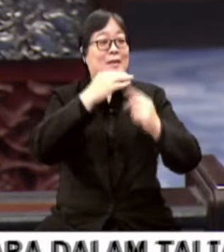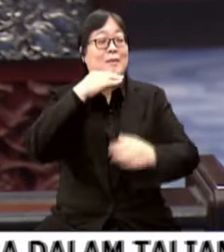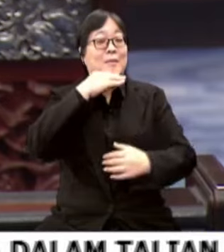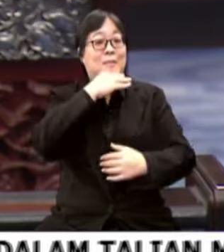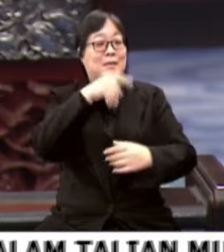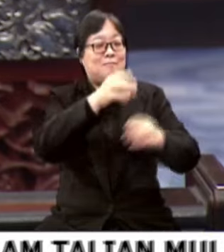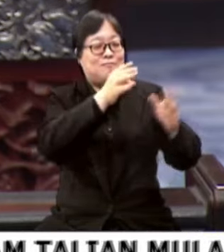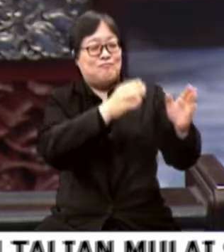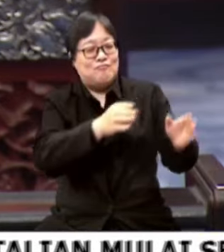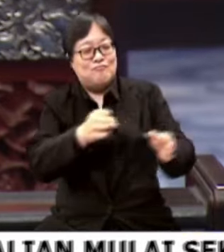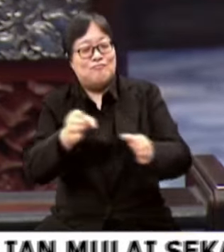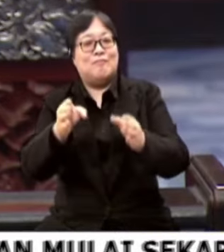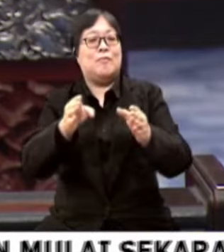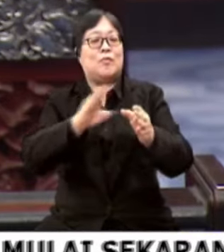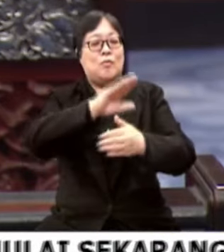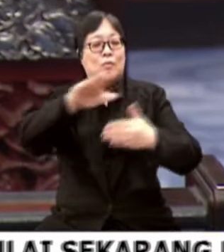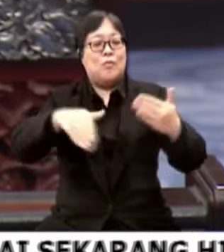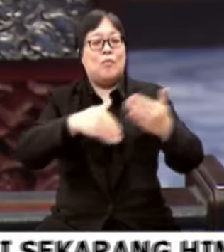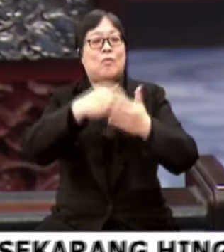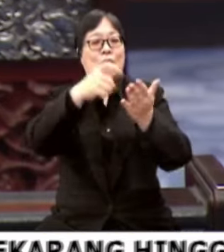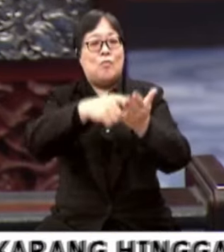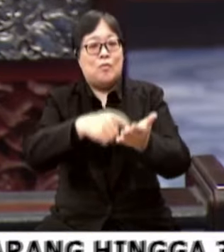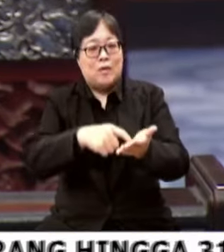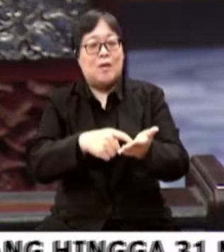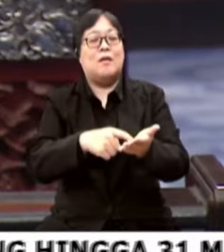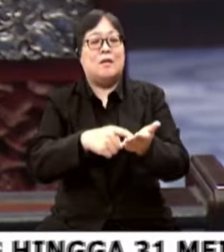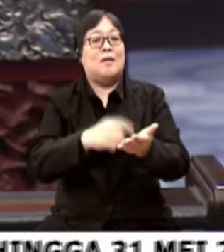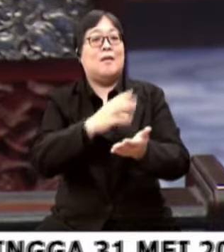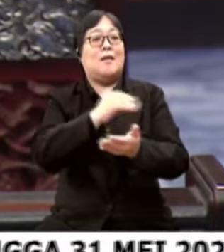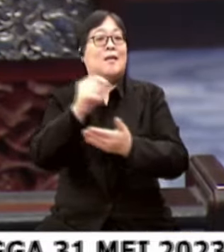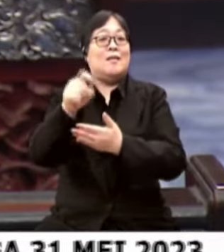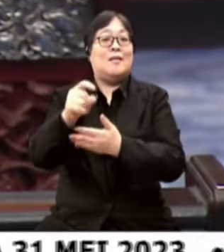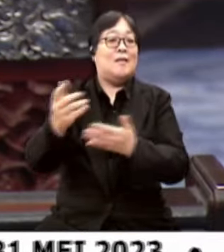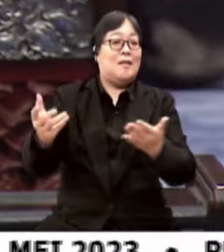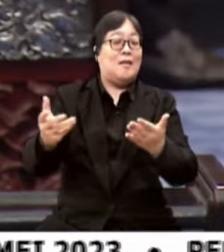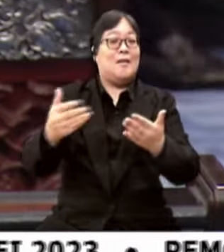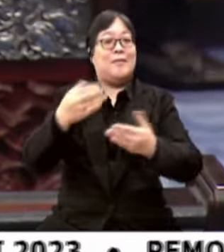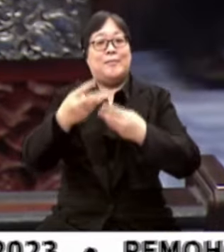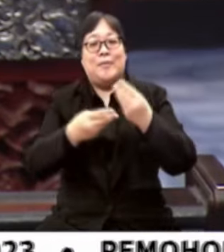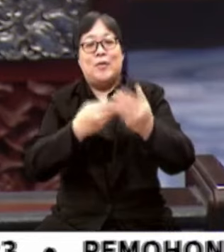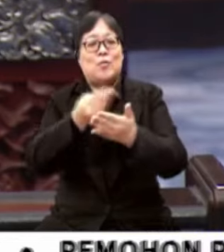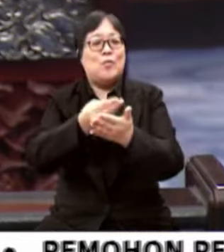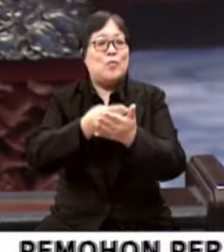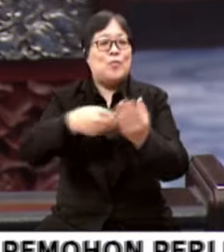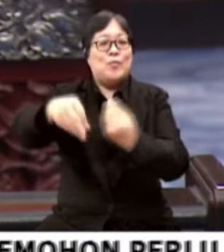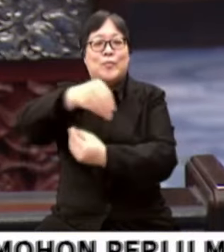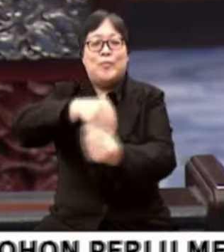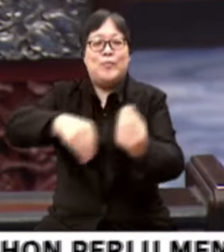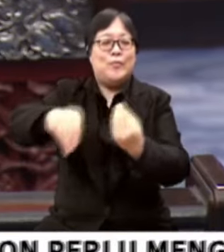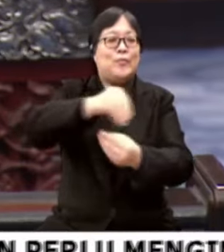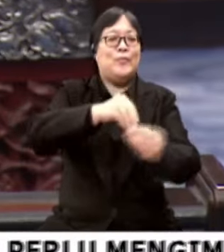smule keseluruhan hutang dengan pemiyutan selain daripada memastikan aliran tunai yang baik di tangan mereka bagi